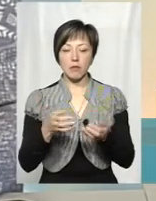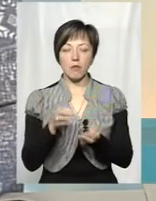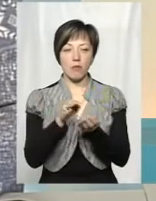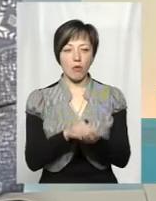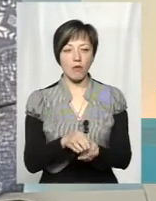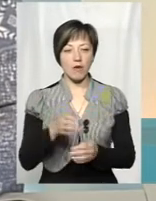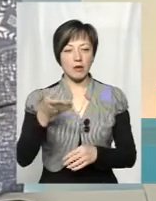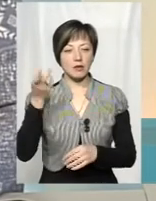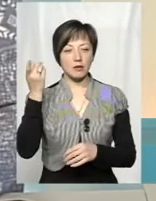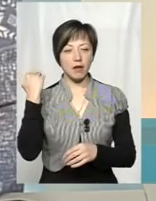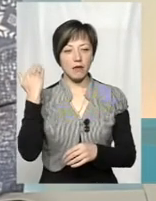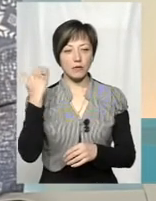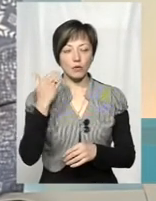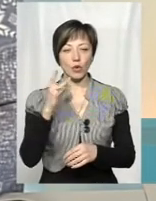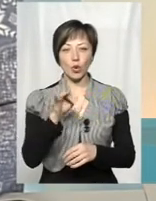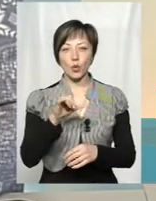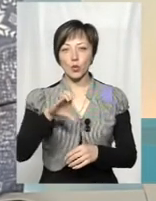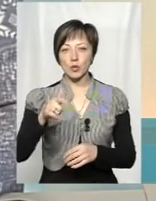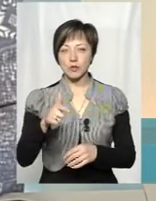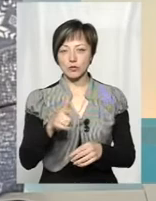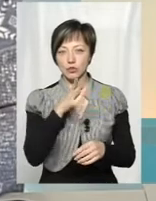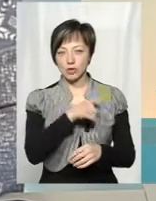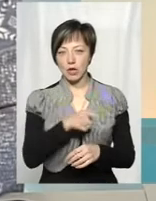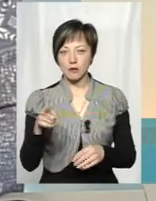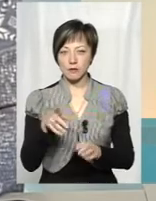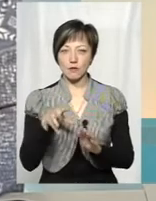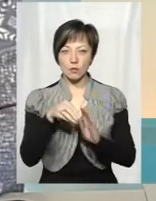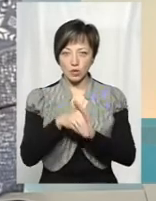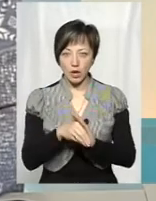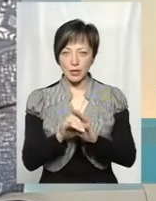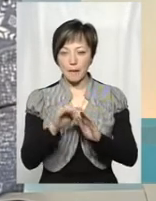поховань давньоруського часу, включаючи і підкургані.